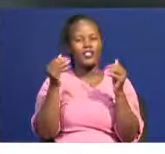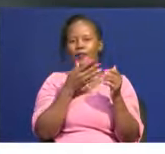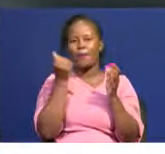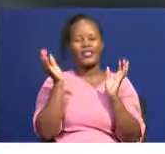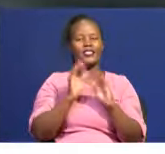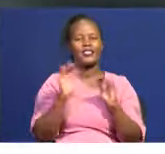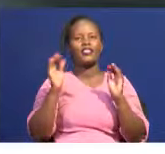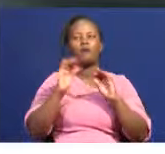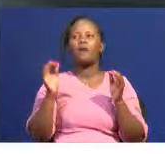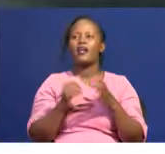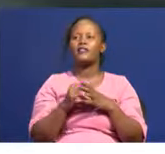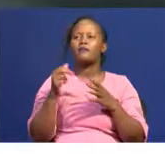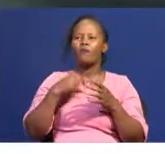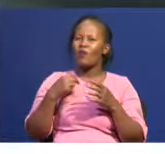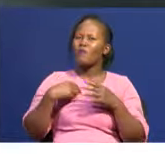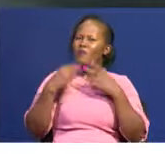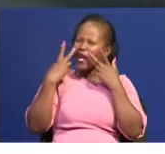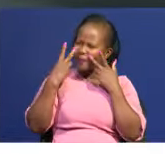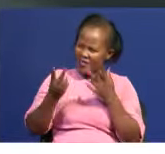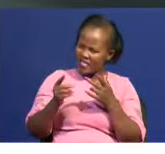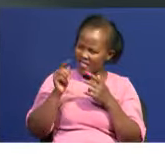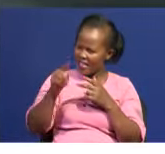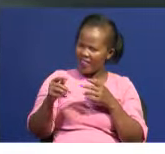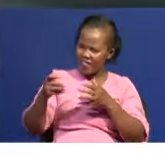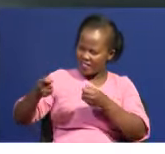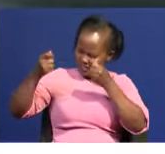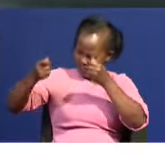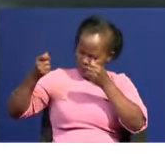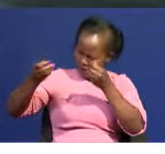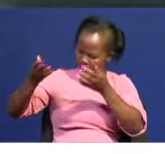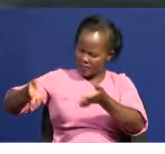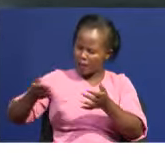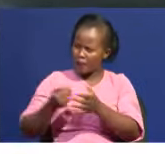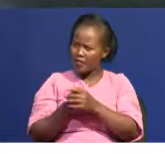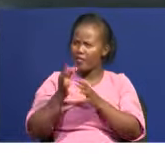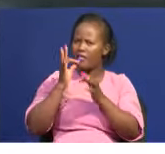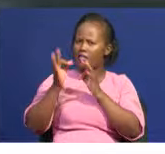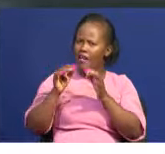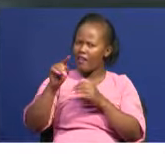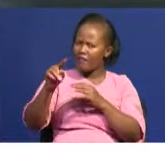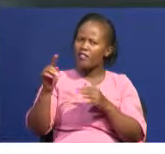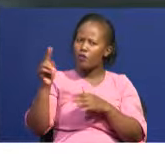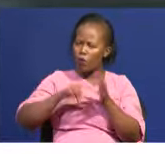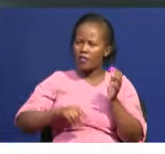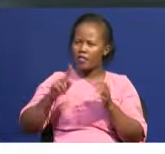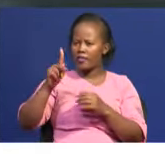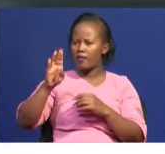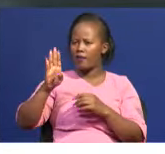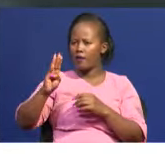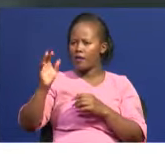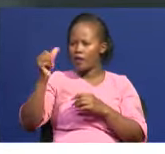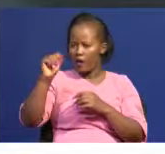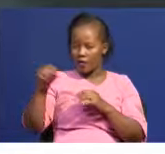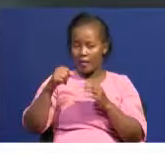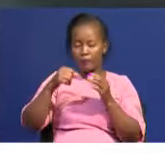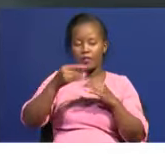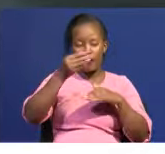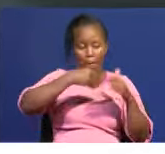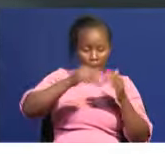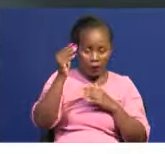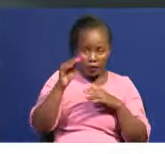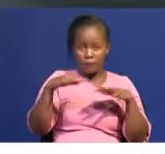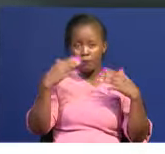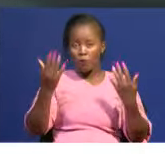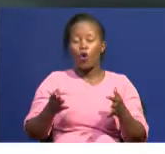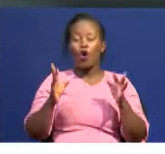am seeing this bag here. So if this is what KEBS brought or the certificates you have from